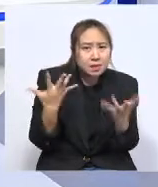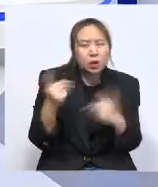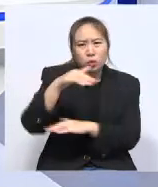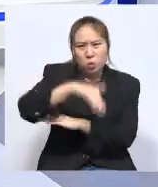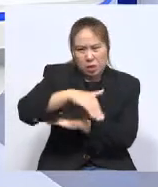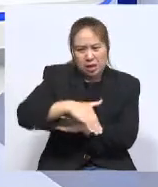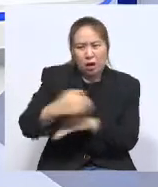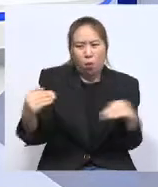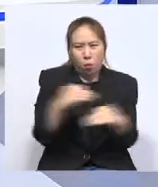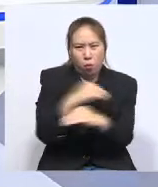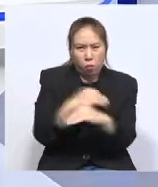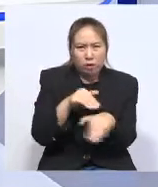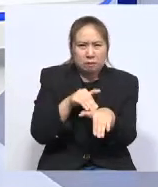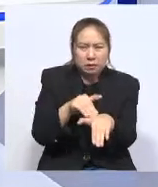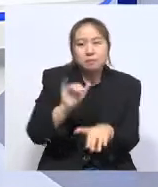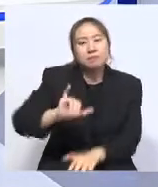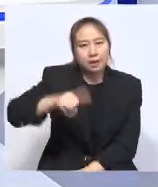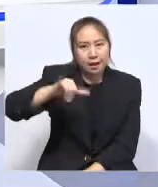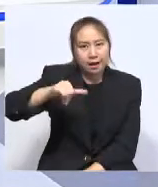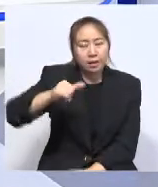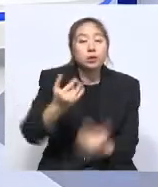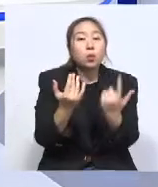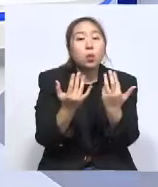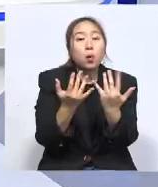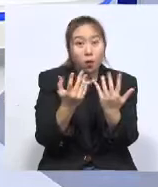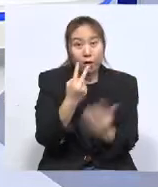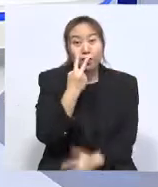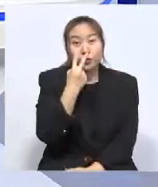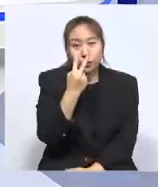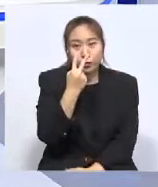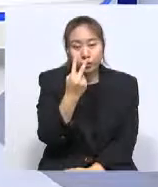การจราจรเองตัวนั้นก็อาจจะเปลี่ยนไปแล้วนะครับ ใช่ค่ะก็ต้องรอติดตามสถานการณ์ความคืบหน้านะคะ